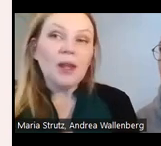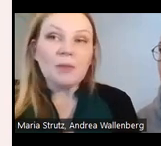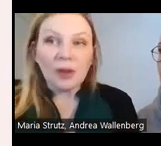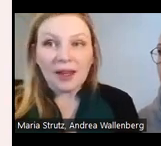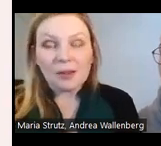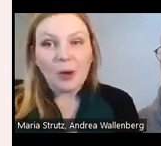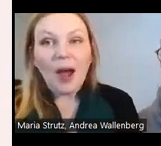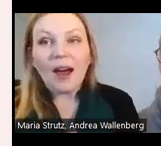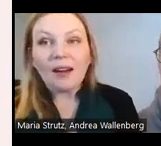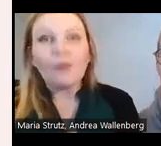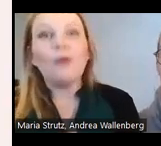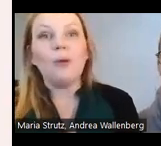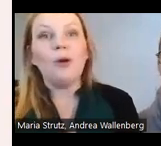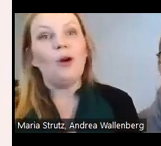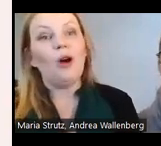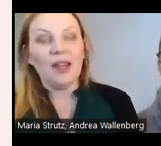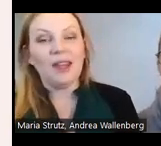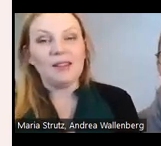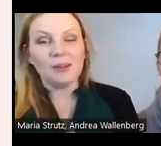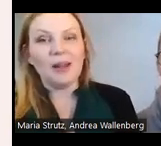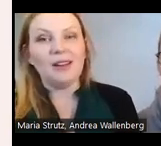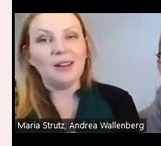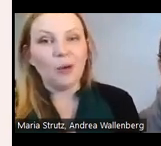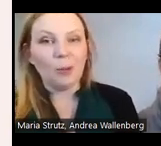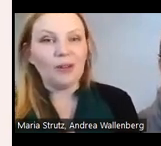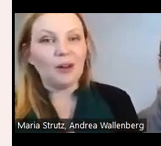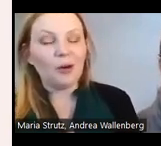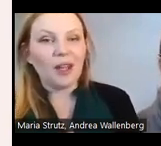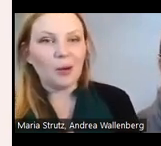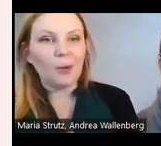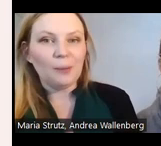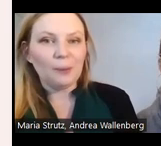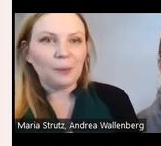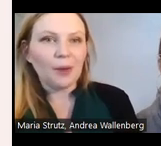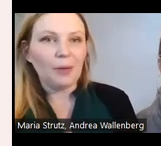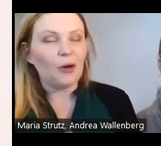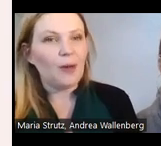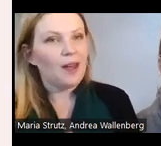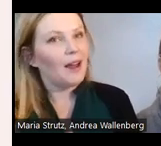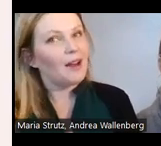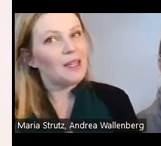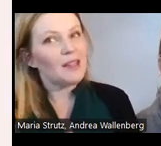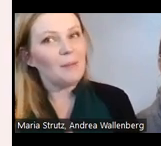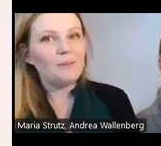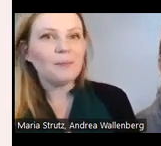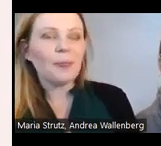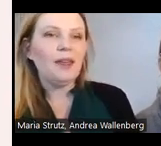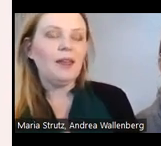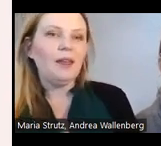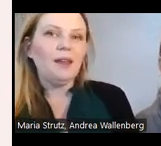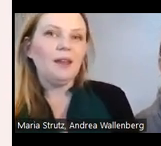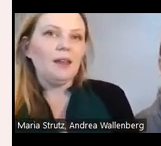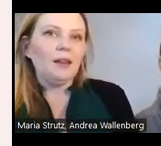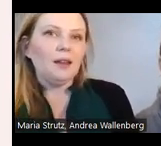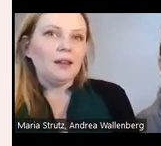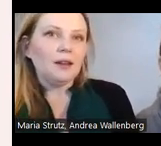bok Babytecken, som ju är en form av tecken som alternativ och kompletterande kommunikation. Mm. Men för de allra, allra minsta. Går